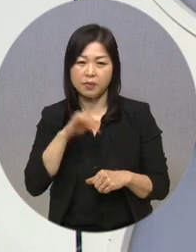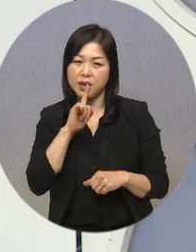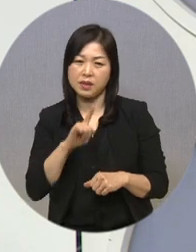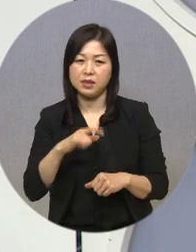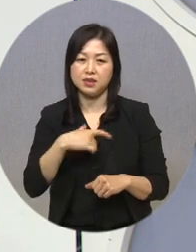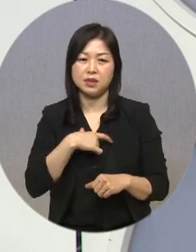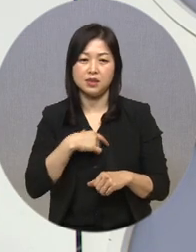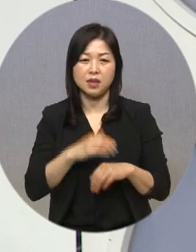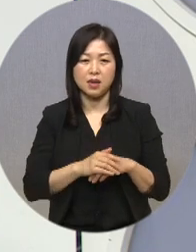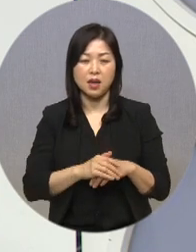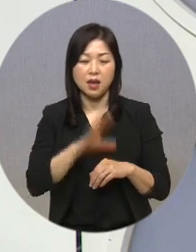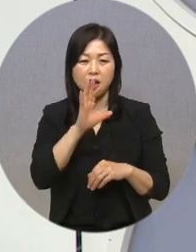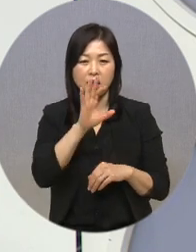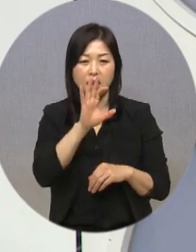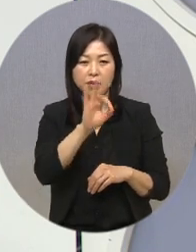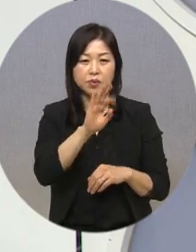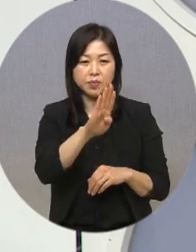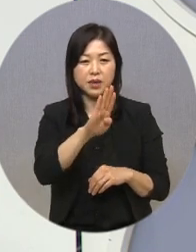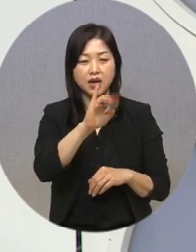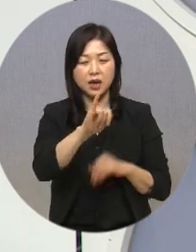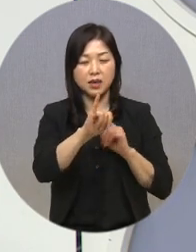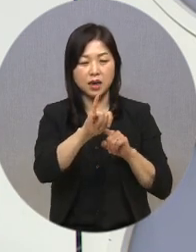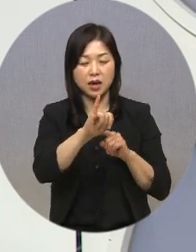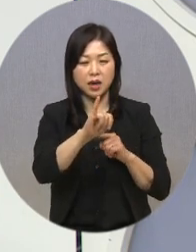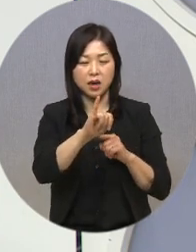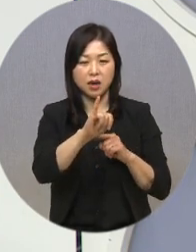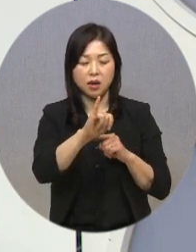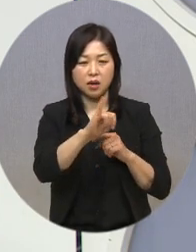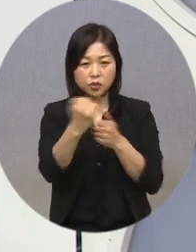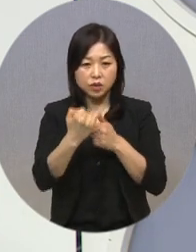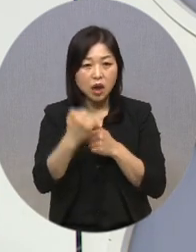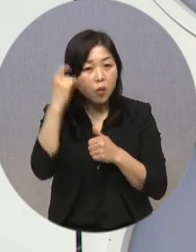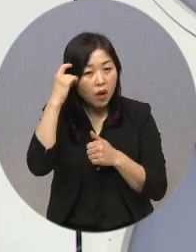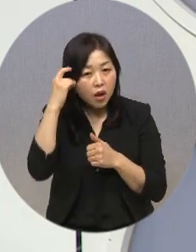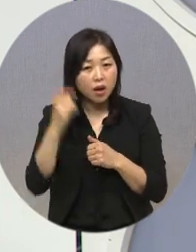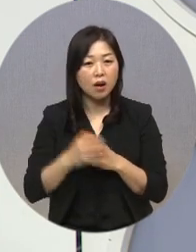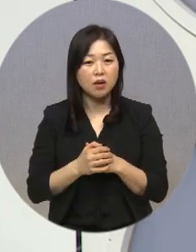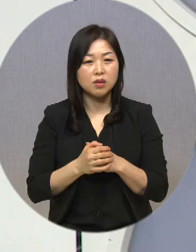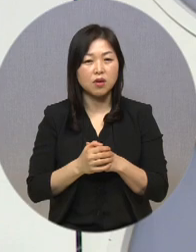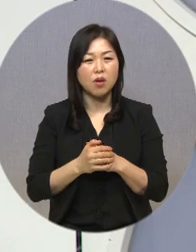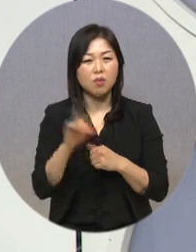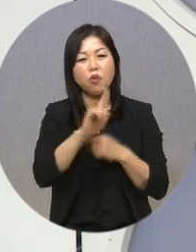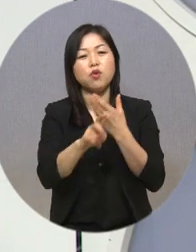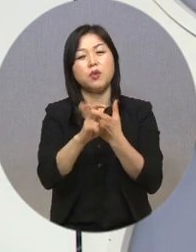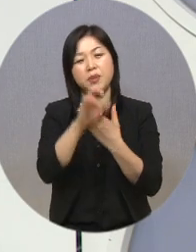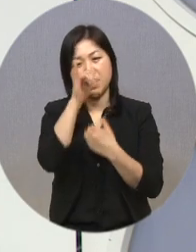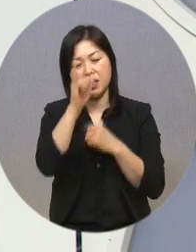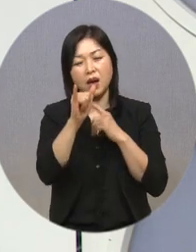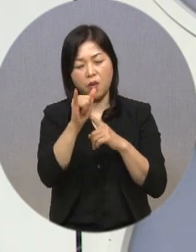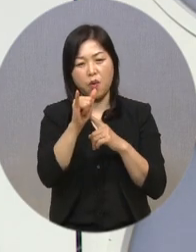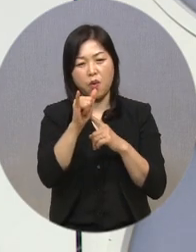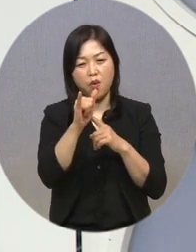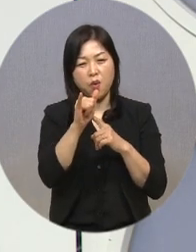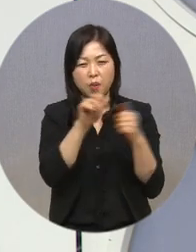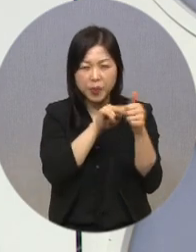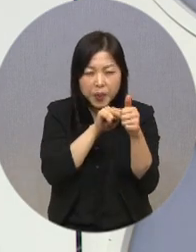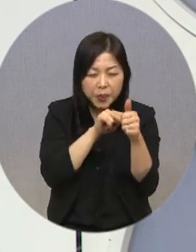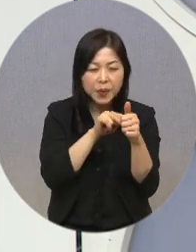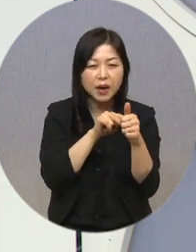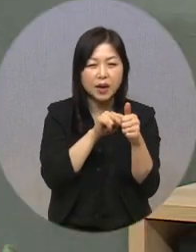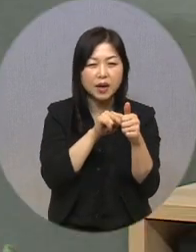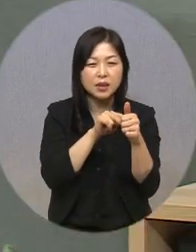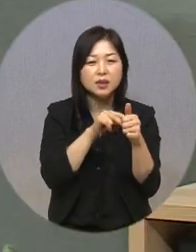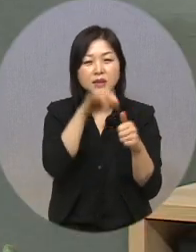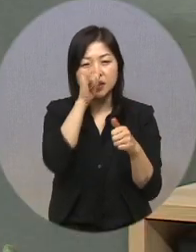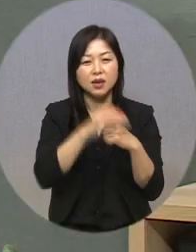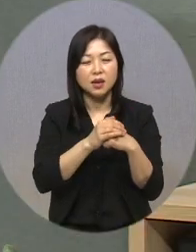불법 저 도네이션 했다 해서 그게 어떻게 된 거 아니? 뭐 지나간 얘기니까 뭐 예. 30년 전 얘기인데 어떻게 해서 잡아가라면